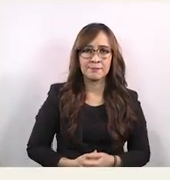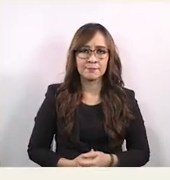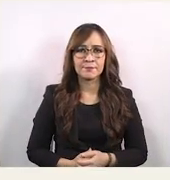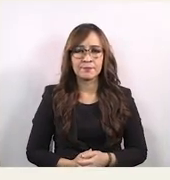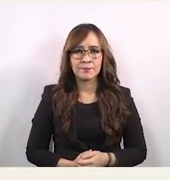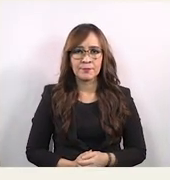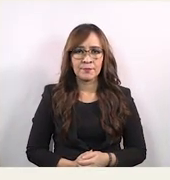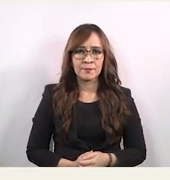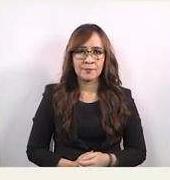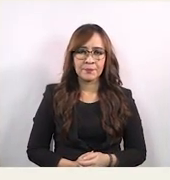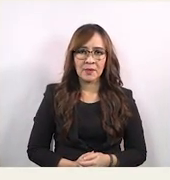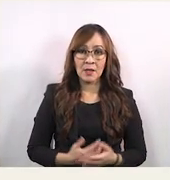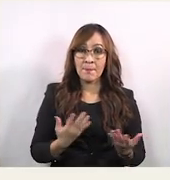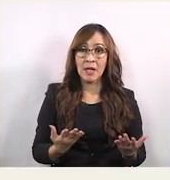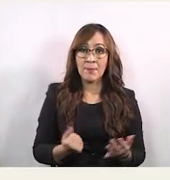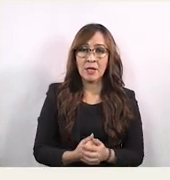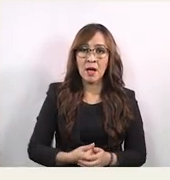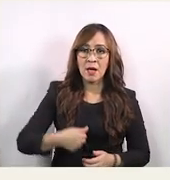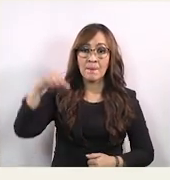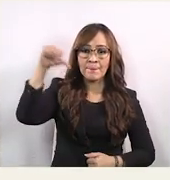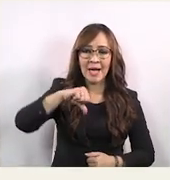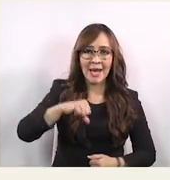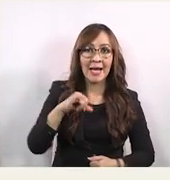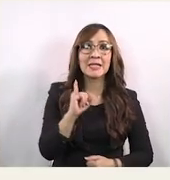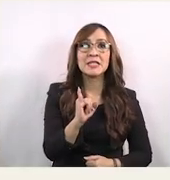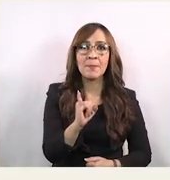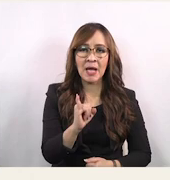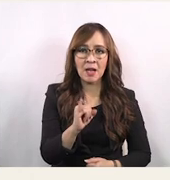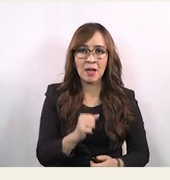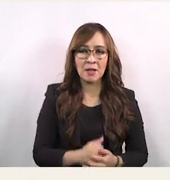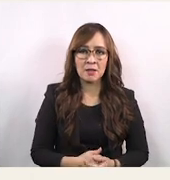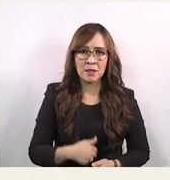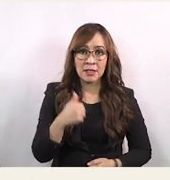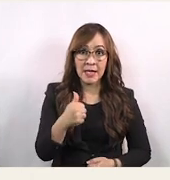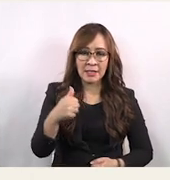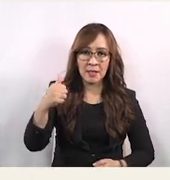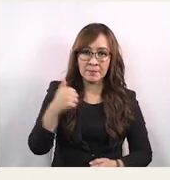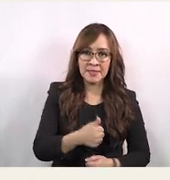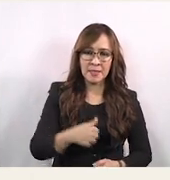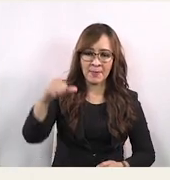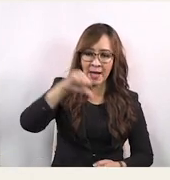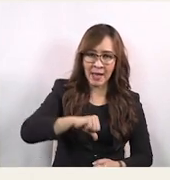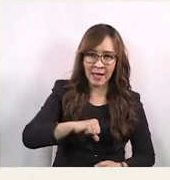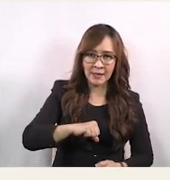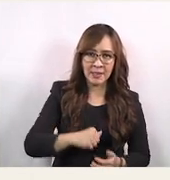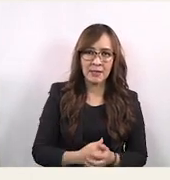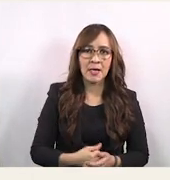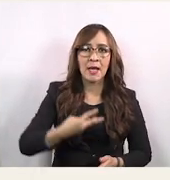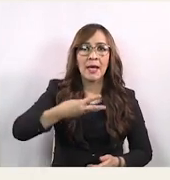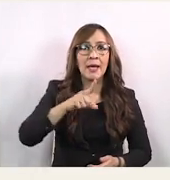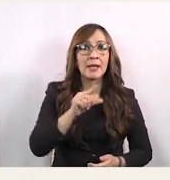selanjutnya Hai bagaimana mengalahkan sepele Hai yang hanya bisa menyalahkan Israel adalah